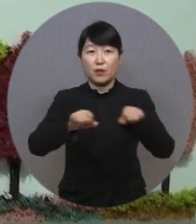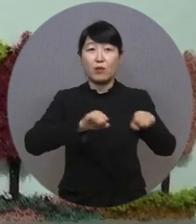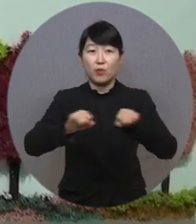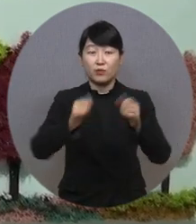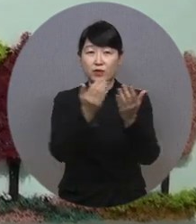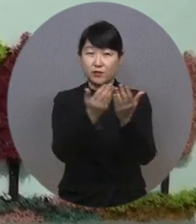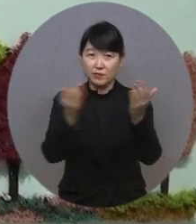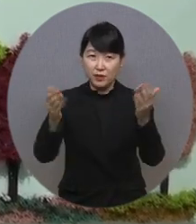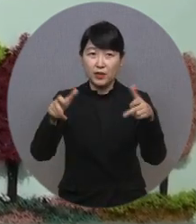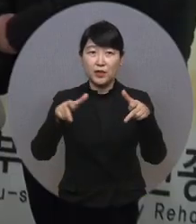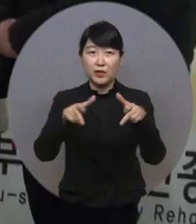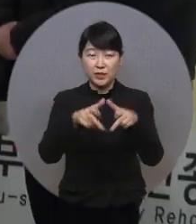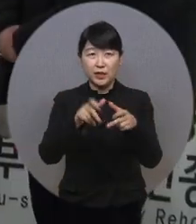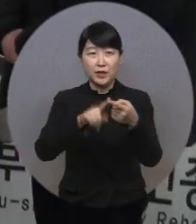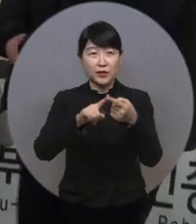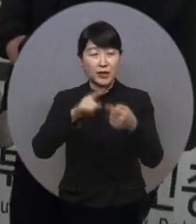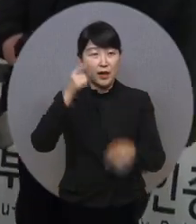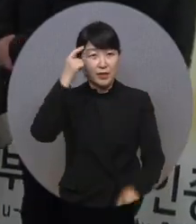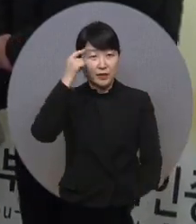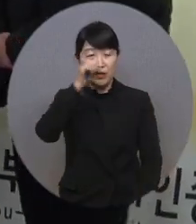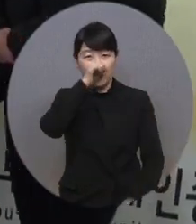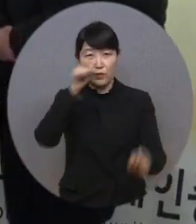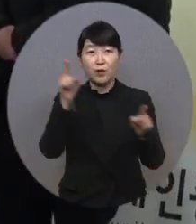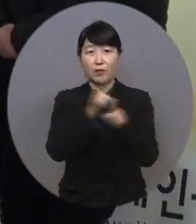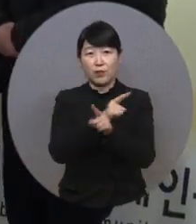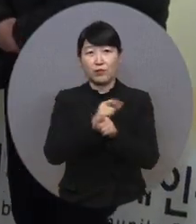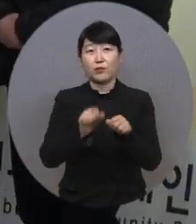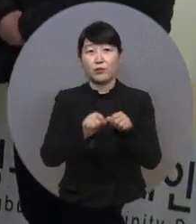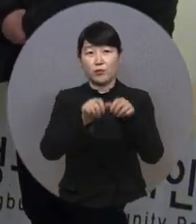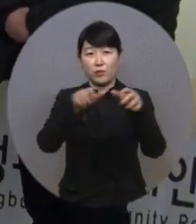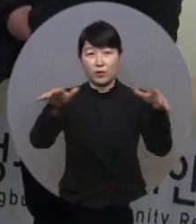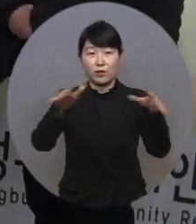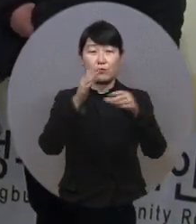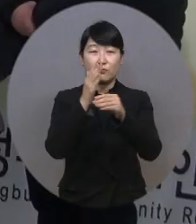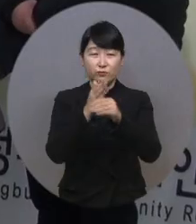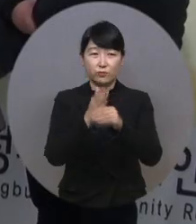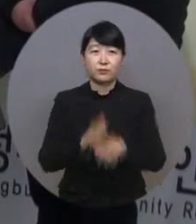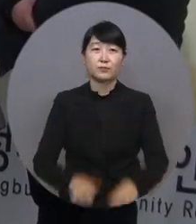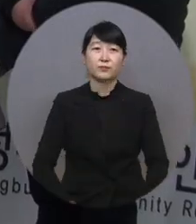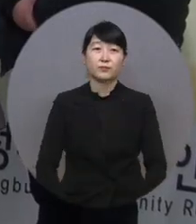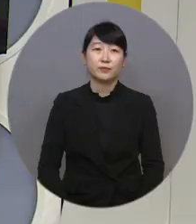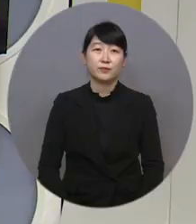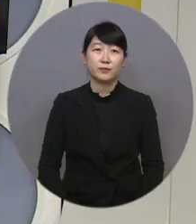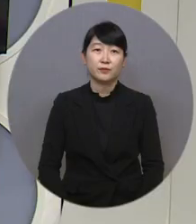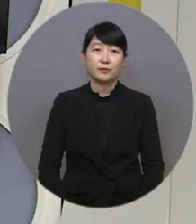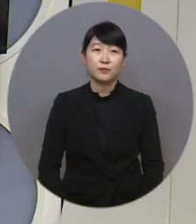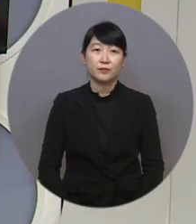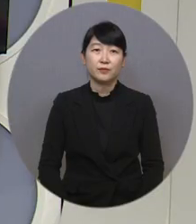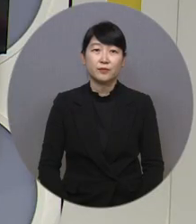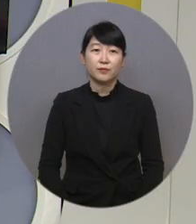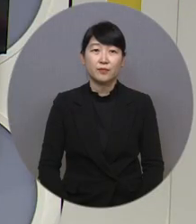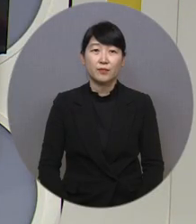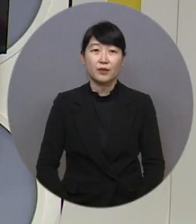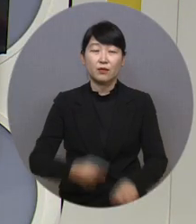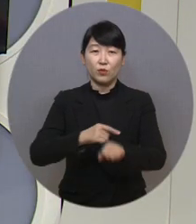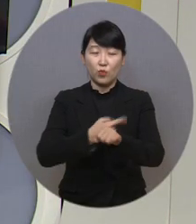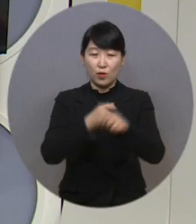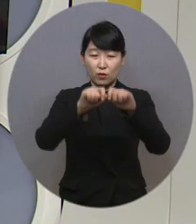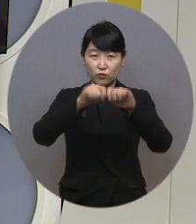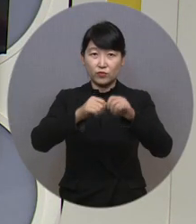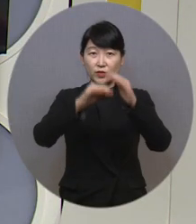개선에 커다란 파장을 만들어내고 있습니다. 복지TV 경기방송 정선입니다. 이 밖에 자세한